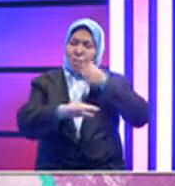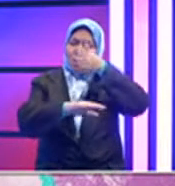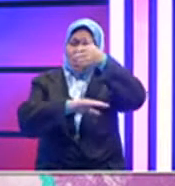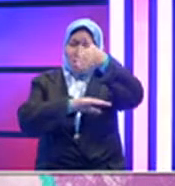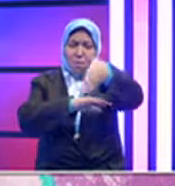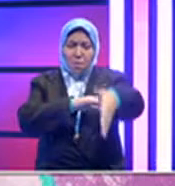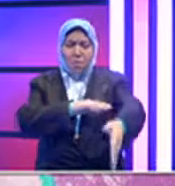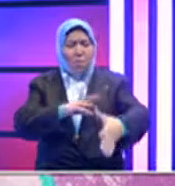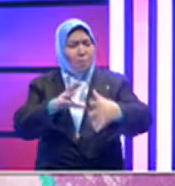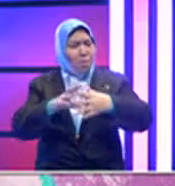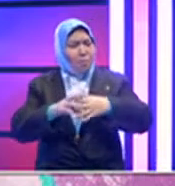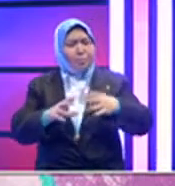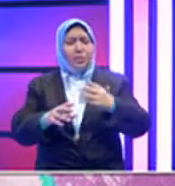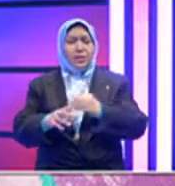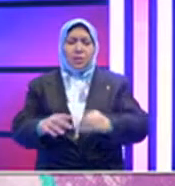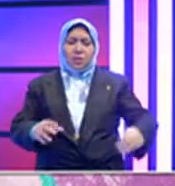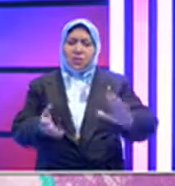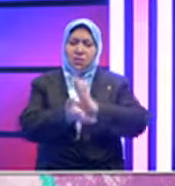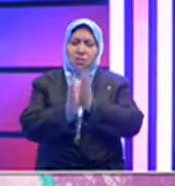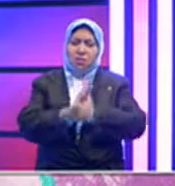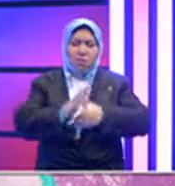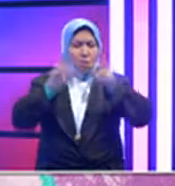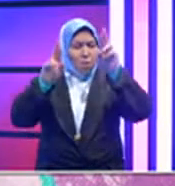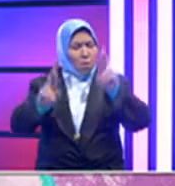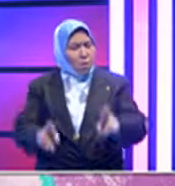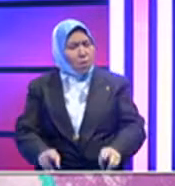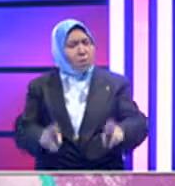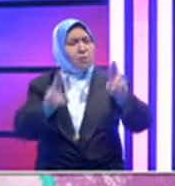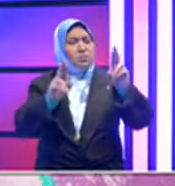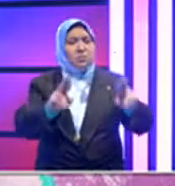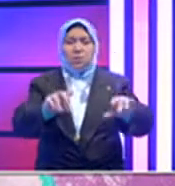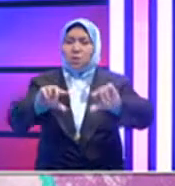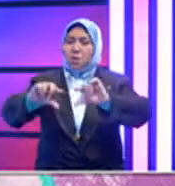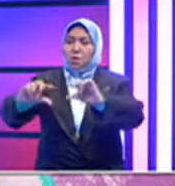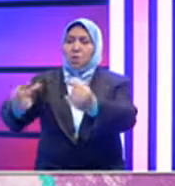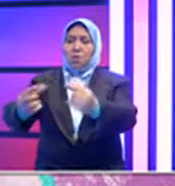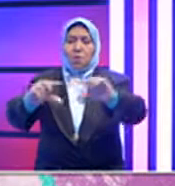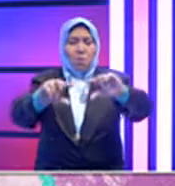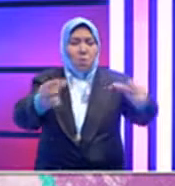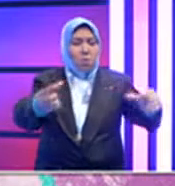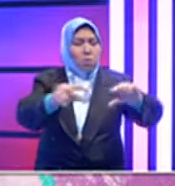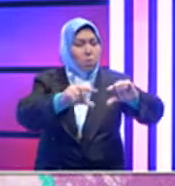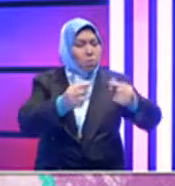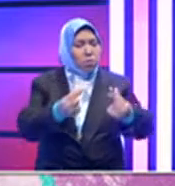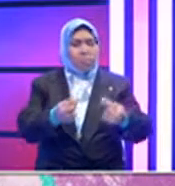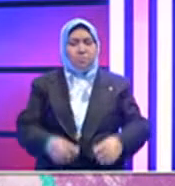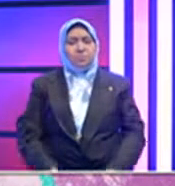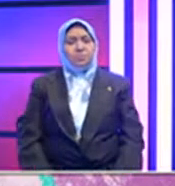main infopom evenpb Minho